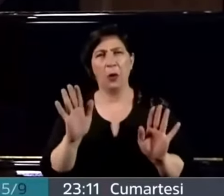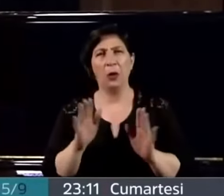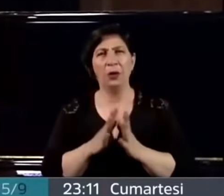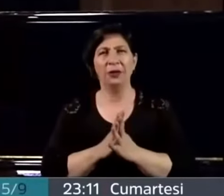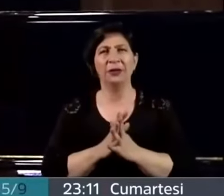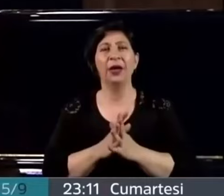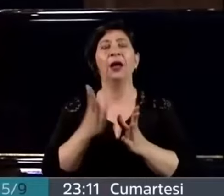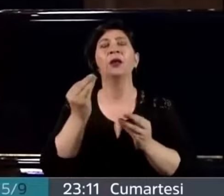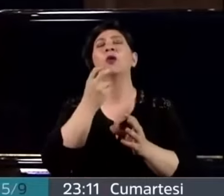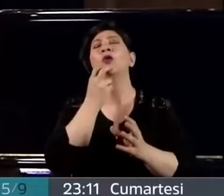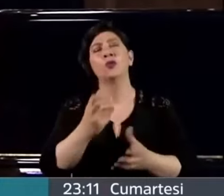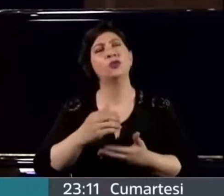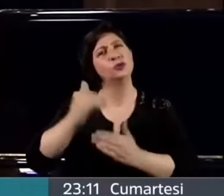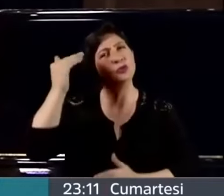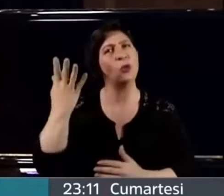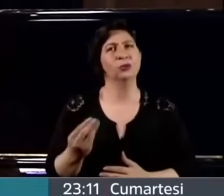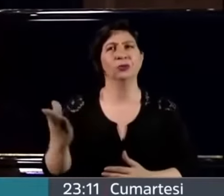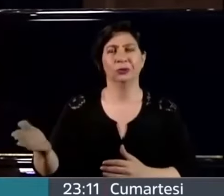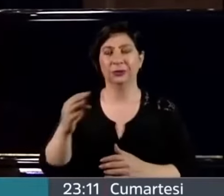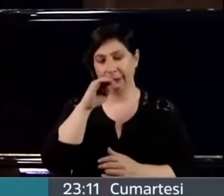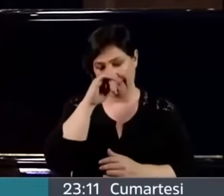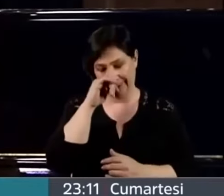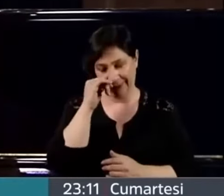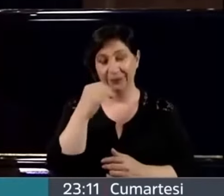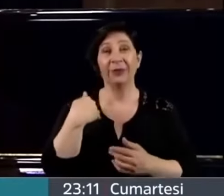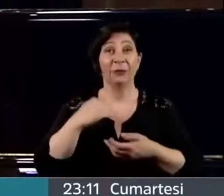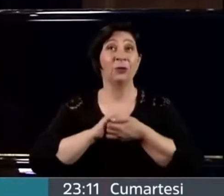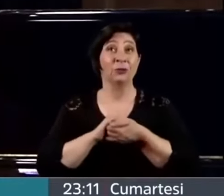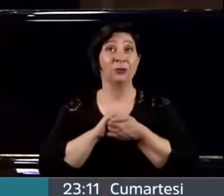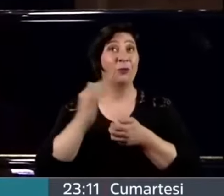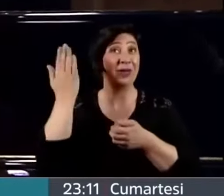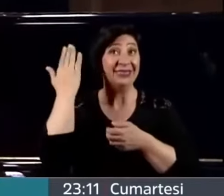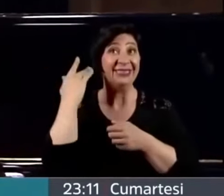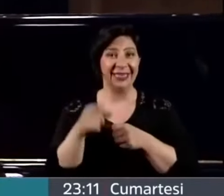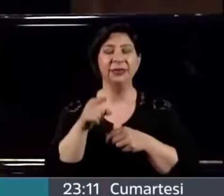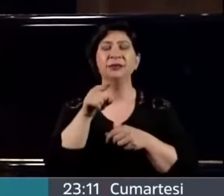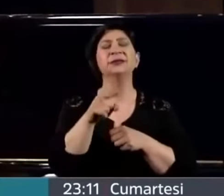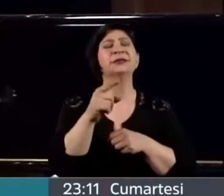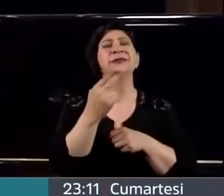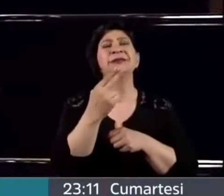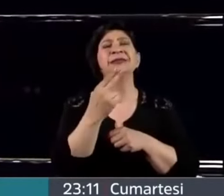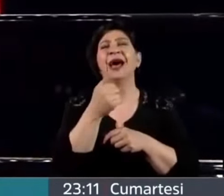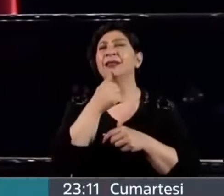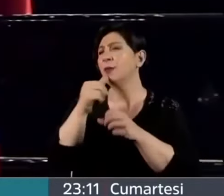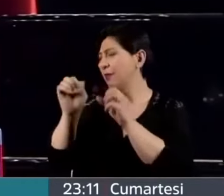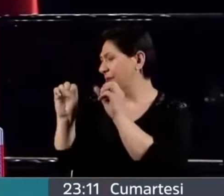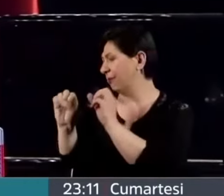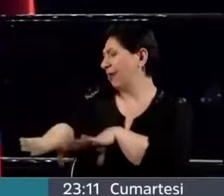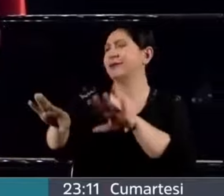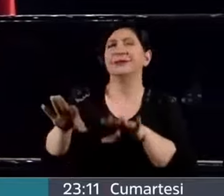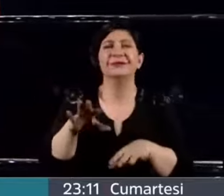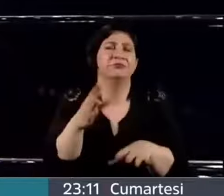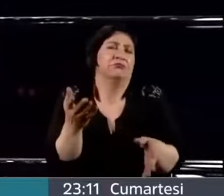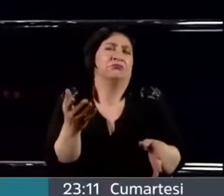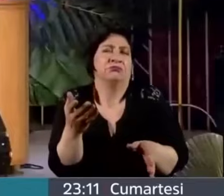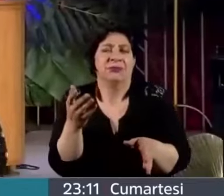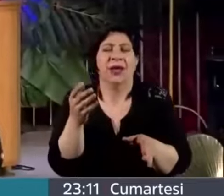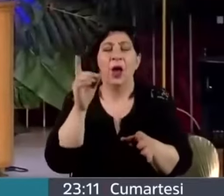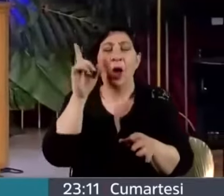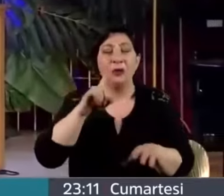nefes alıyor. Allah uzun ömür versin, sağ olsun. Evet. Amin. Benim de dostumdur eskiden. Siz orada adamı bıraktınız. Hı-hı. Adamı